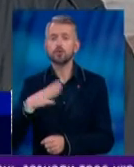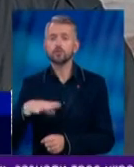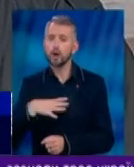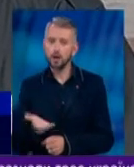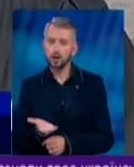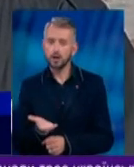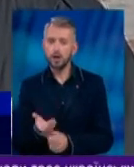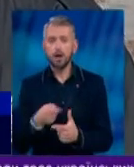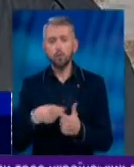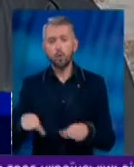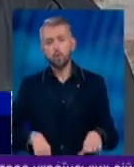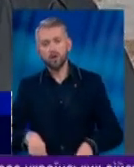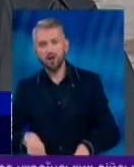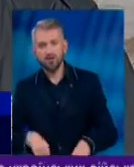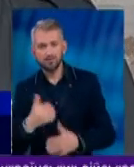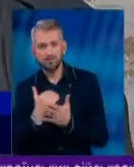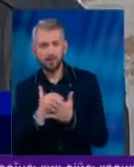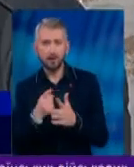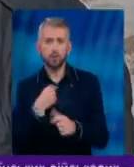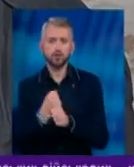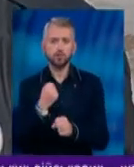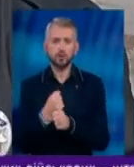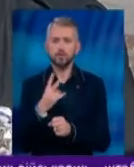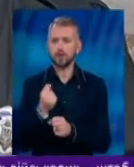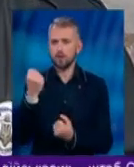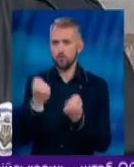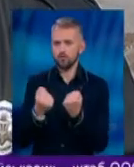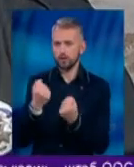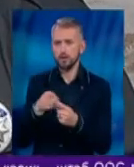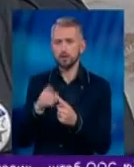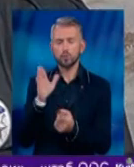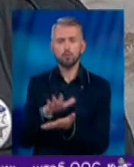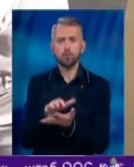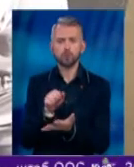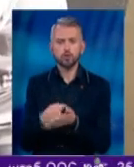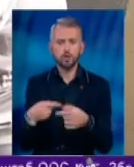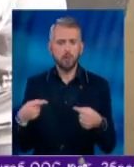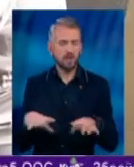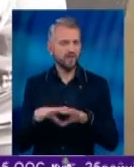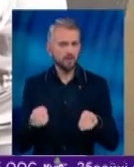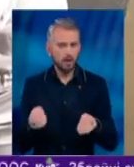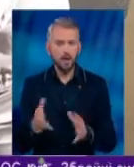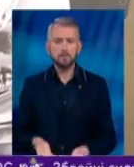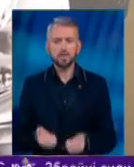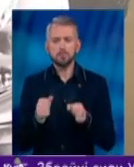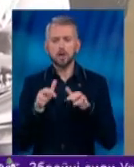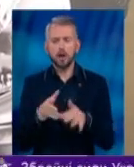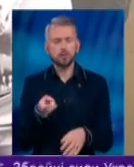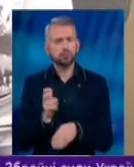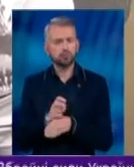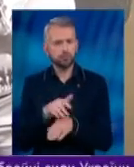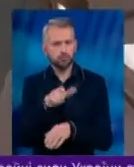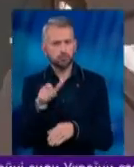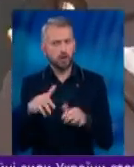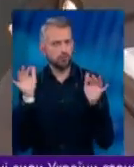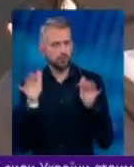або хуліганка, або якщо він це зробив, наприклад, на автомобілі, то це буде пошкодження майна. Все. Підтримати акцію прийшло чимало людей, серед